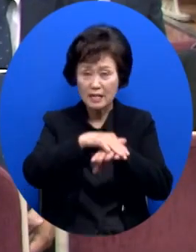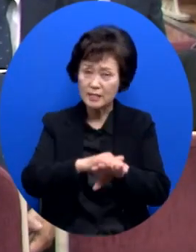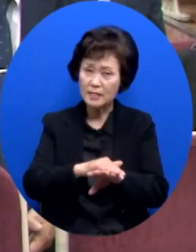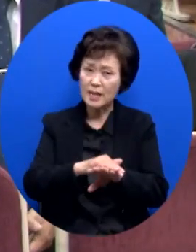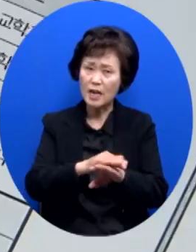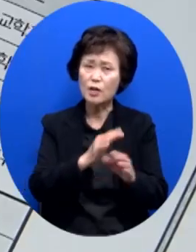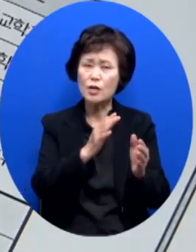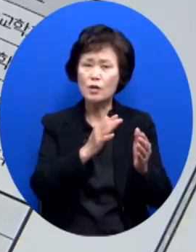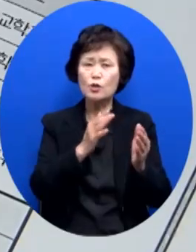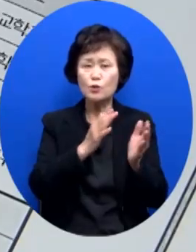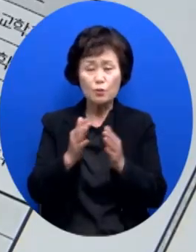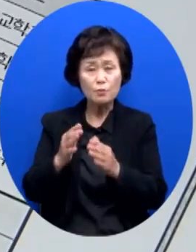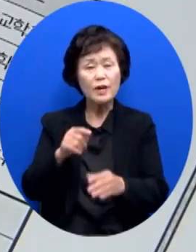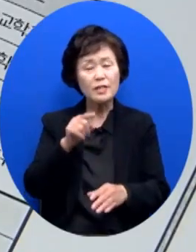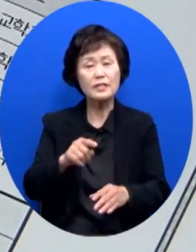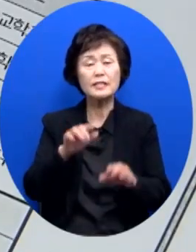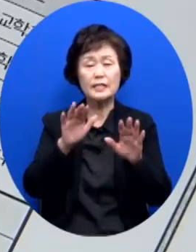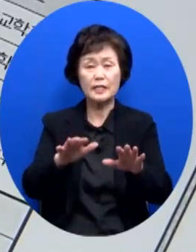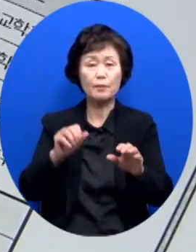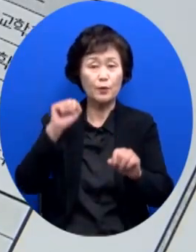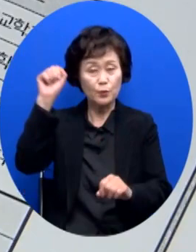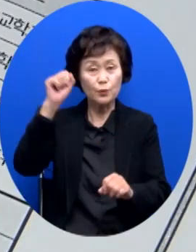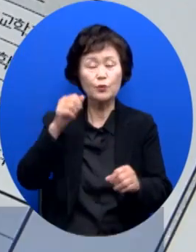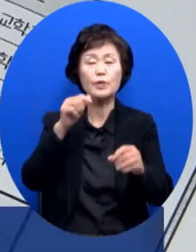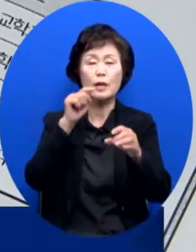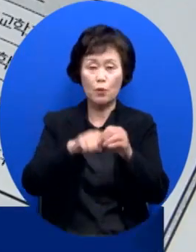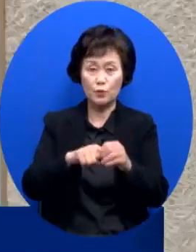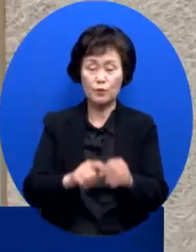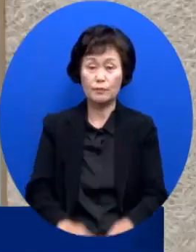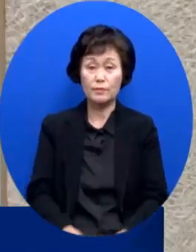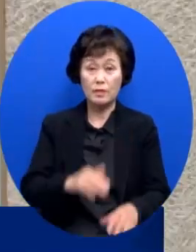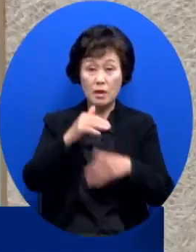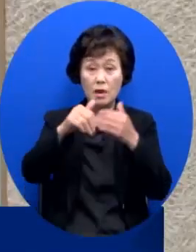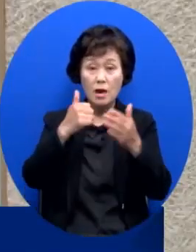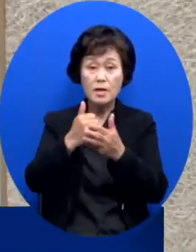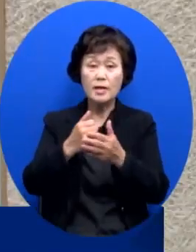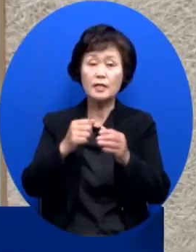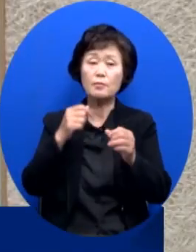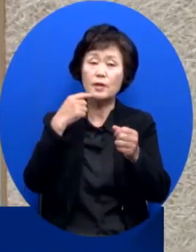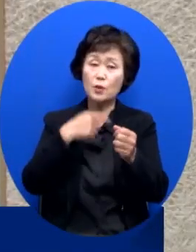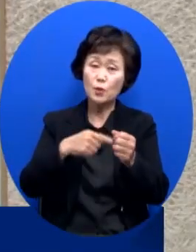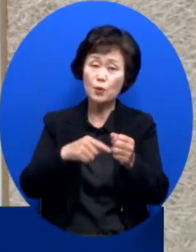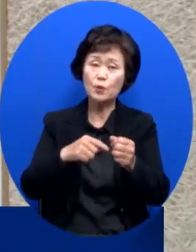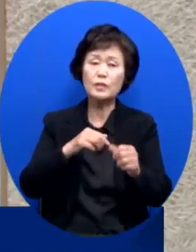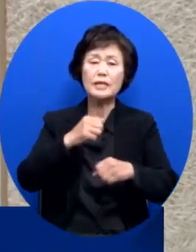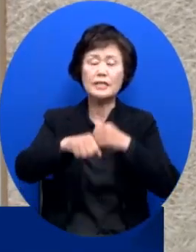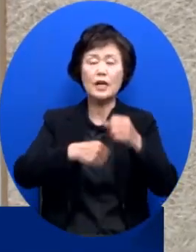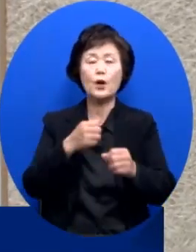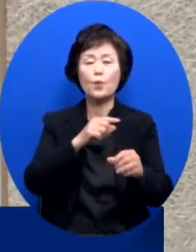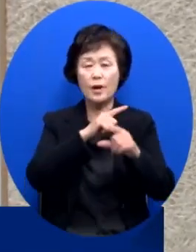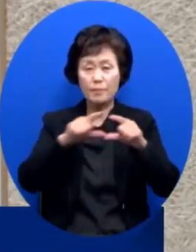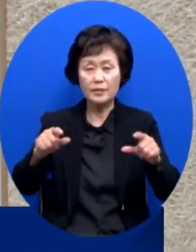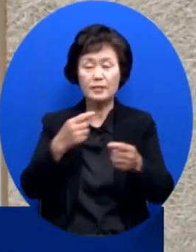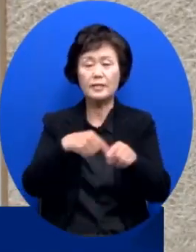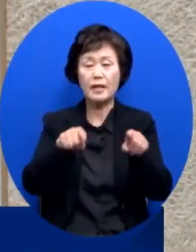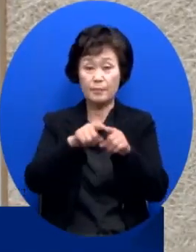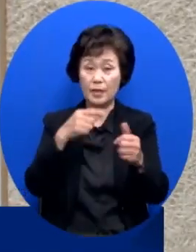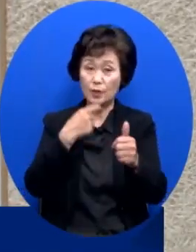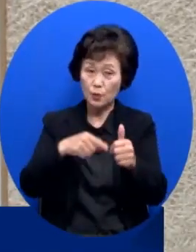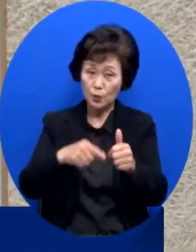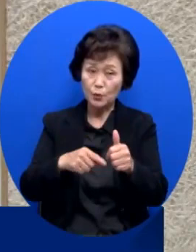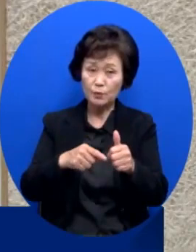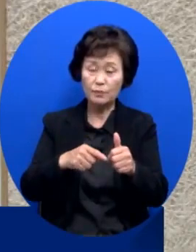이번 운동의 목적입니다. 하나님의 교육은 자유와 평등이 함께 가는 교육입니다. 교육감